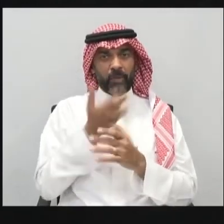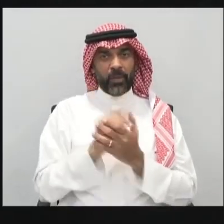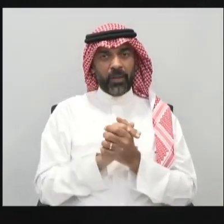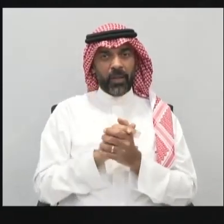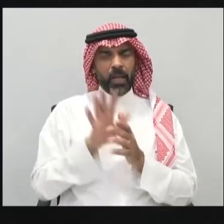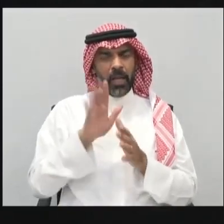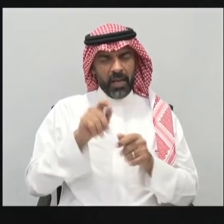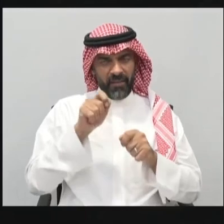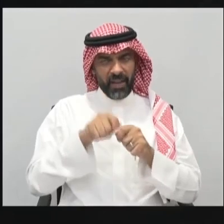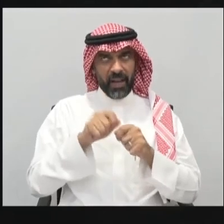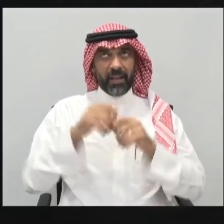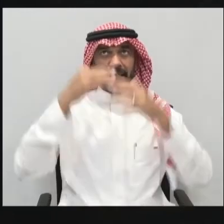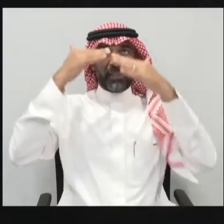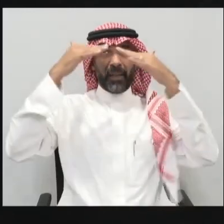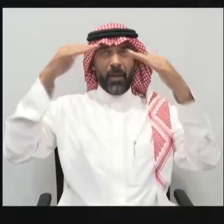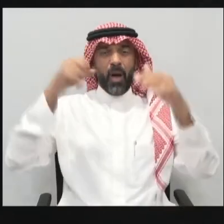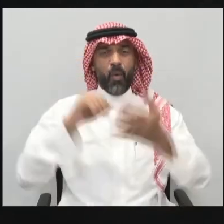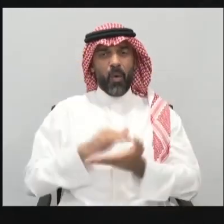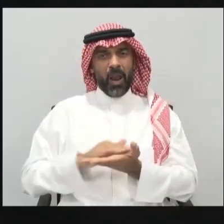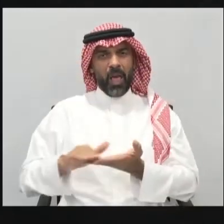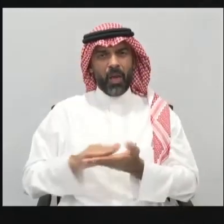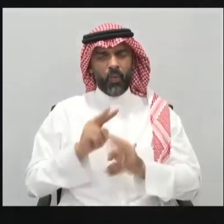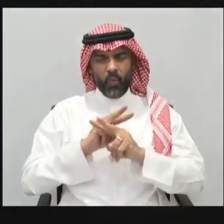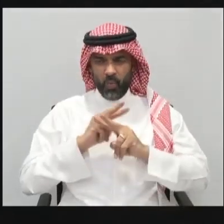السَّمَاوَاتِ وَالْأَرْضِ وَاخْتِلَافِ اللَّيْلِ